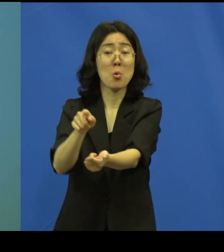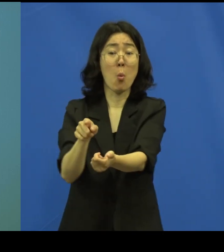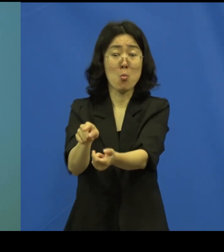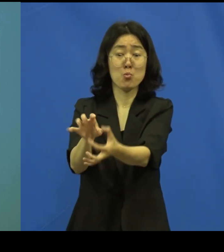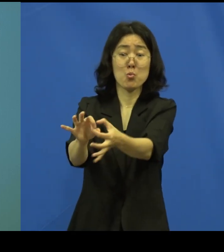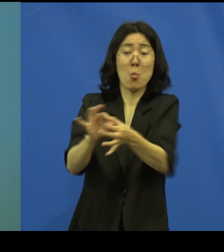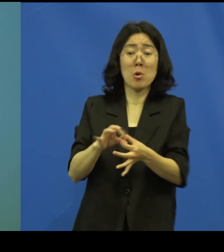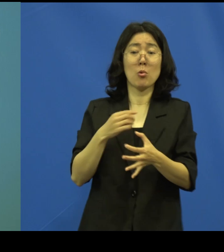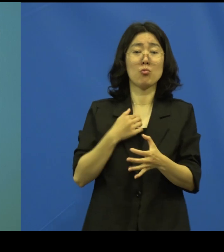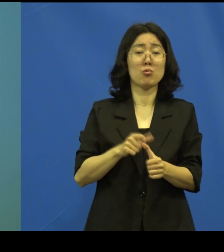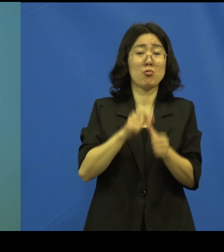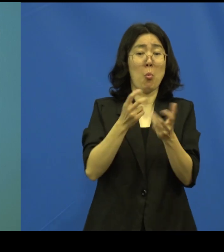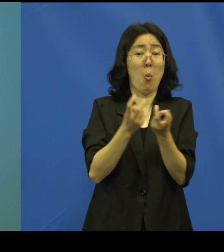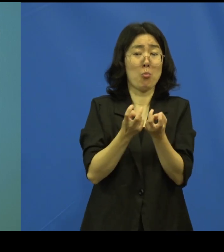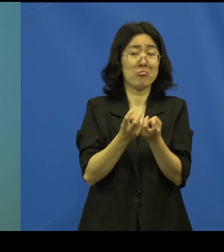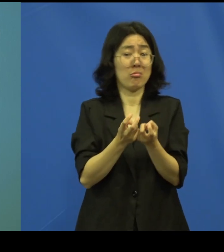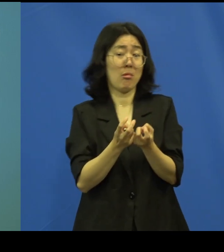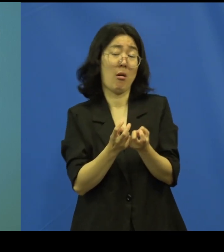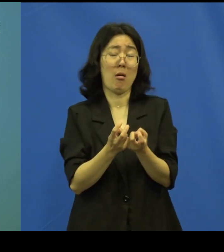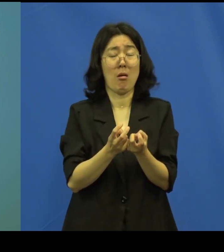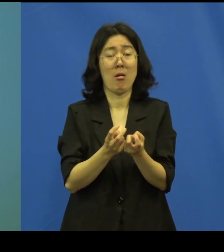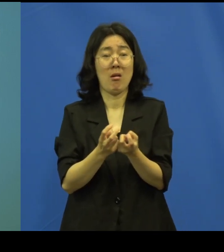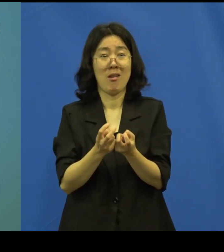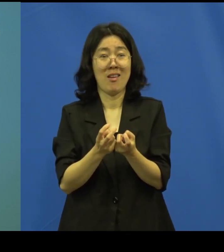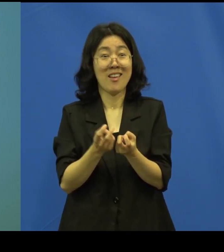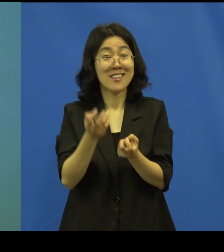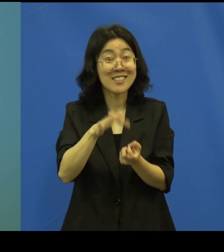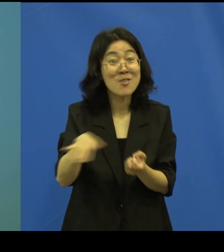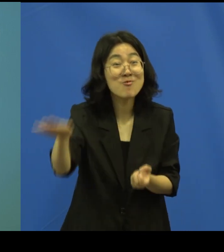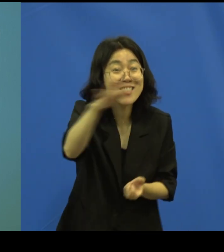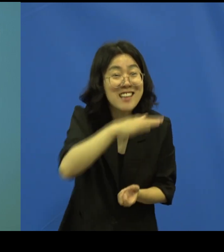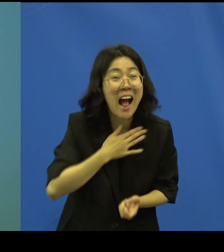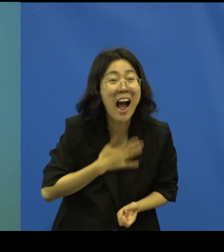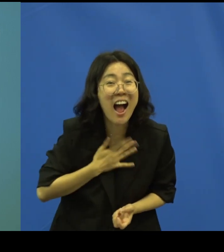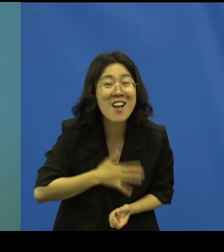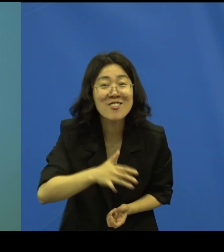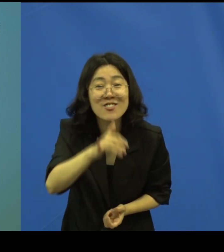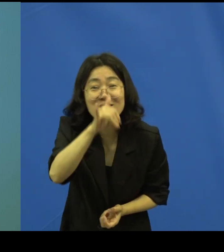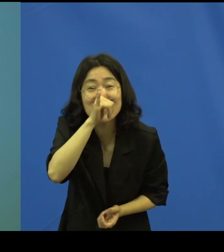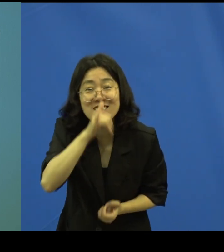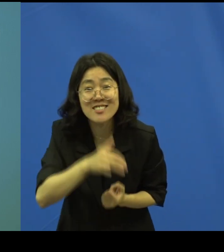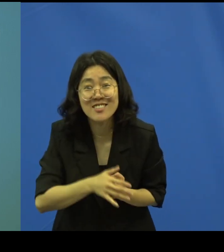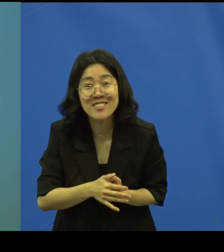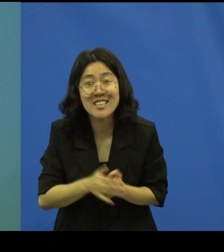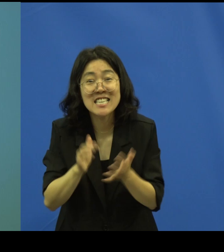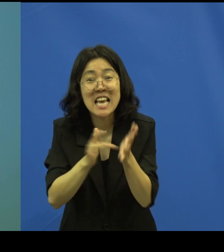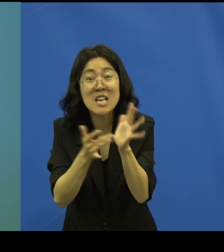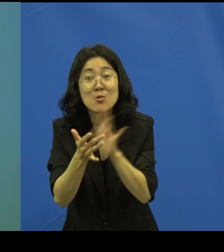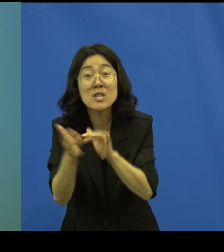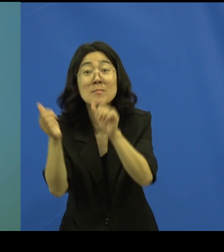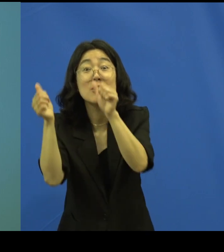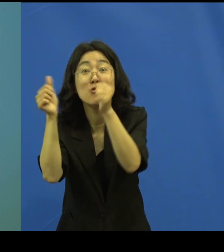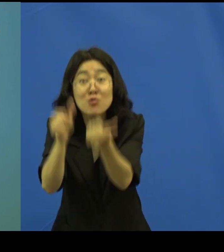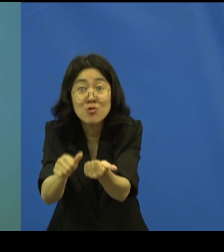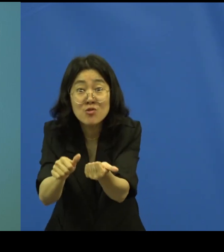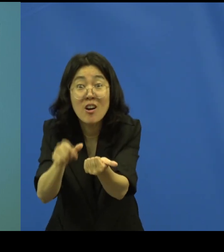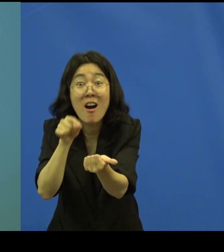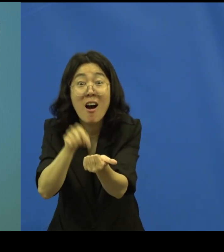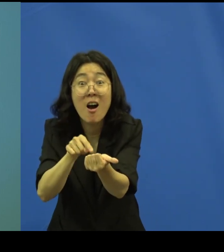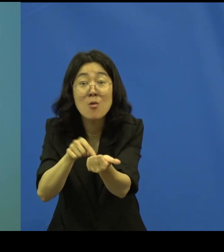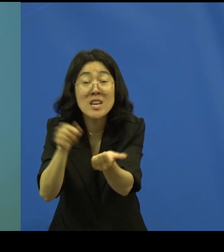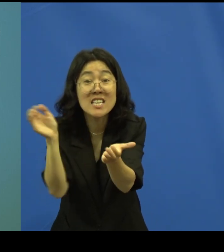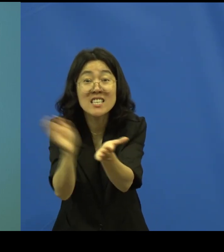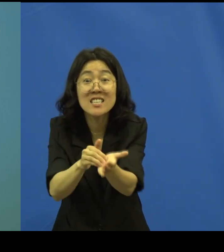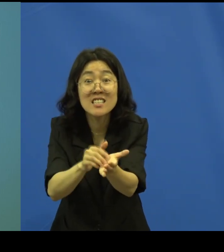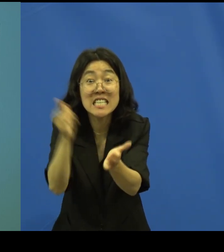우리가 이해가 안 돼요. 그러나 기독교 전성에서는 예수의 죽음을 승리로 이해한 것입니다. 오늘